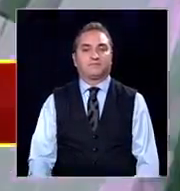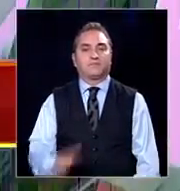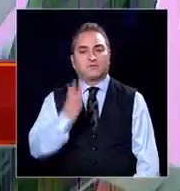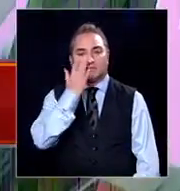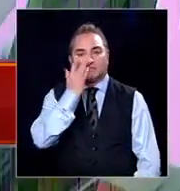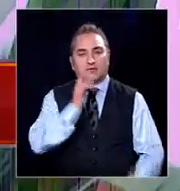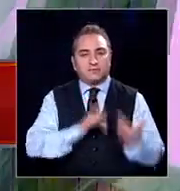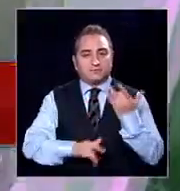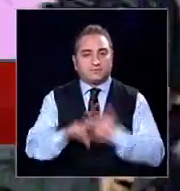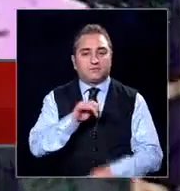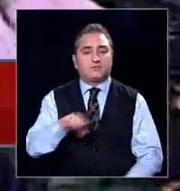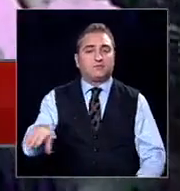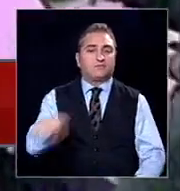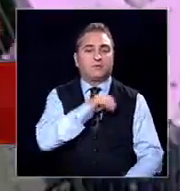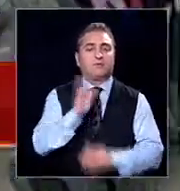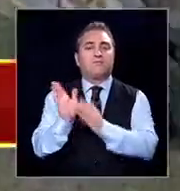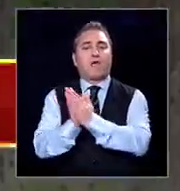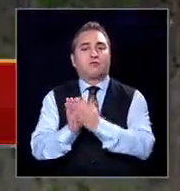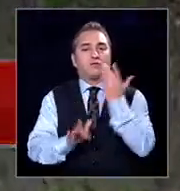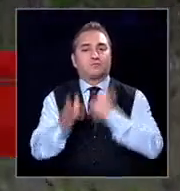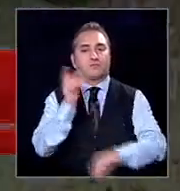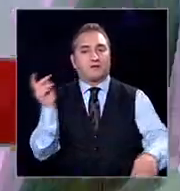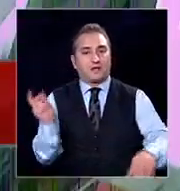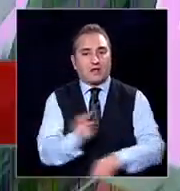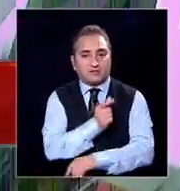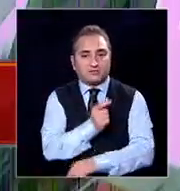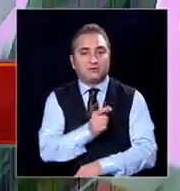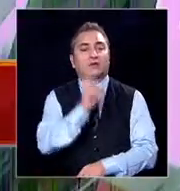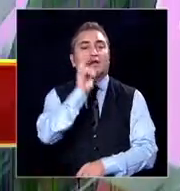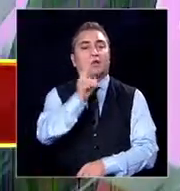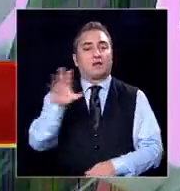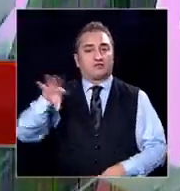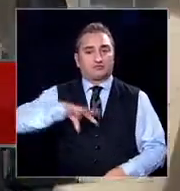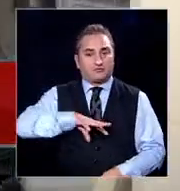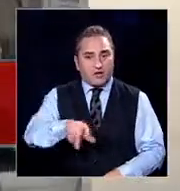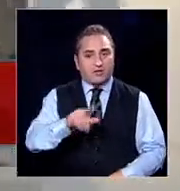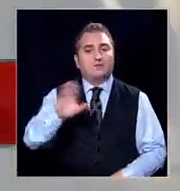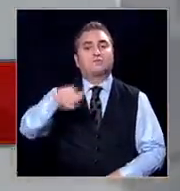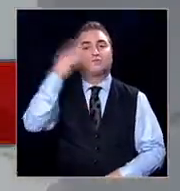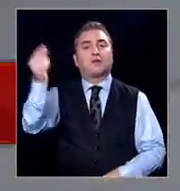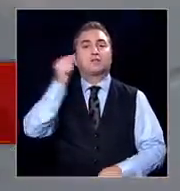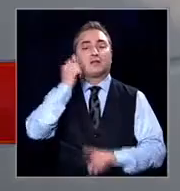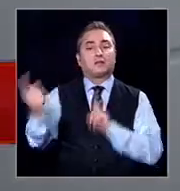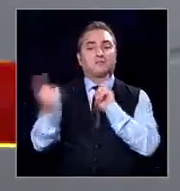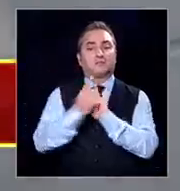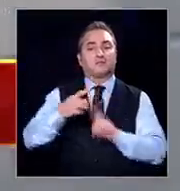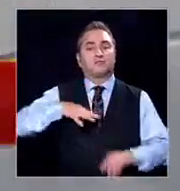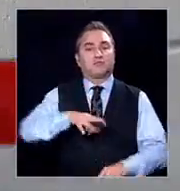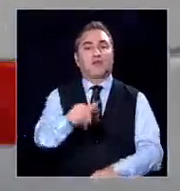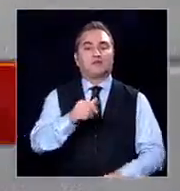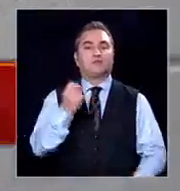Çaktırmadan aldı. Pardon dedi, kaçtı. Ama çaldığı telefon ona da yar olmadı. Çaldın telefonu, ne yaptın?